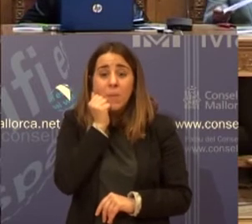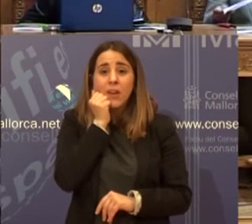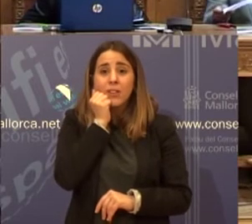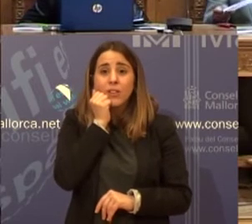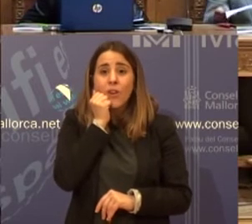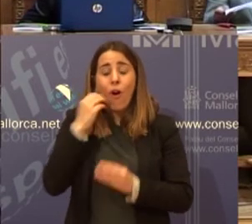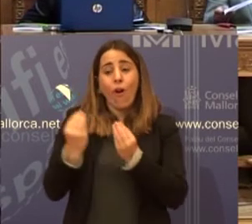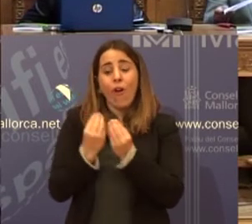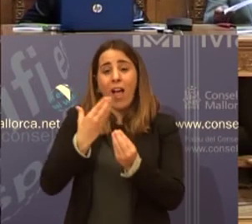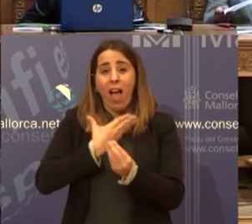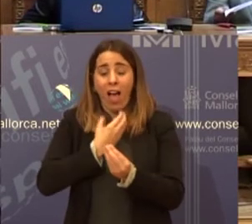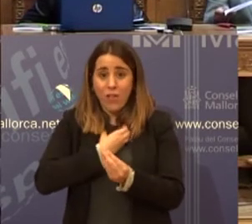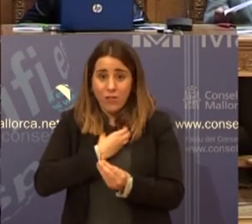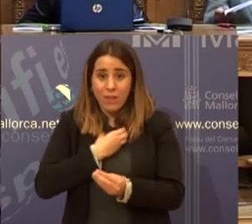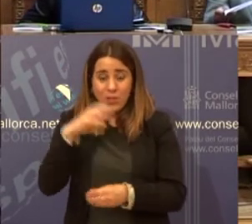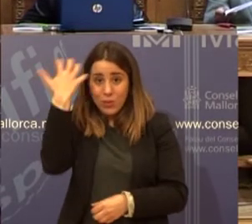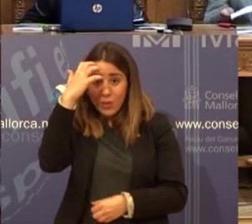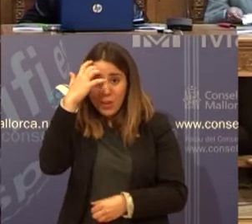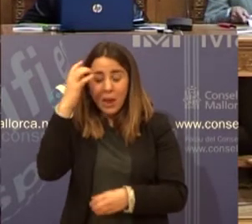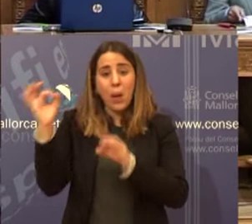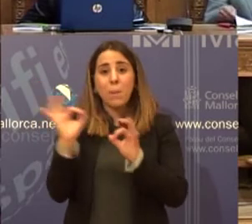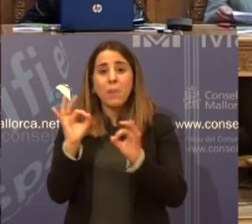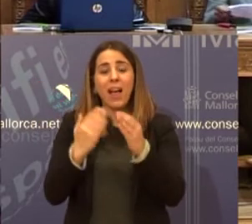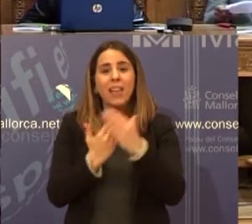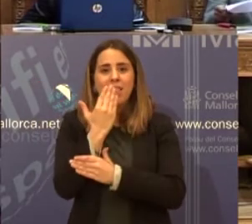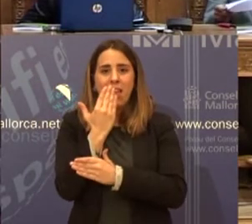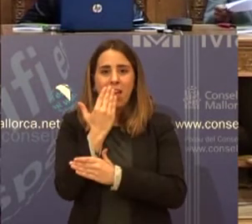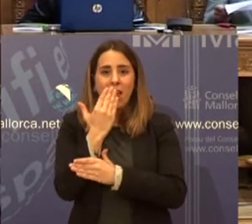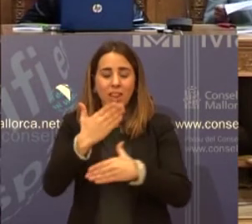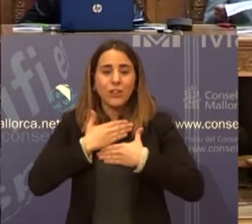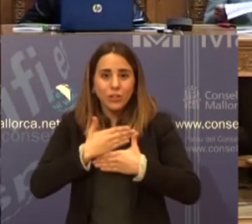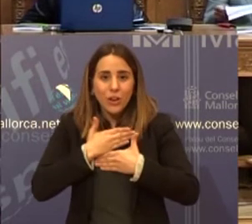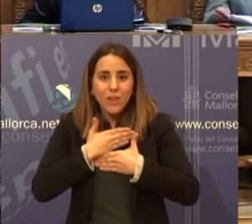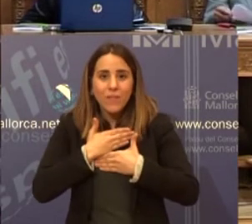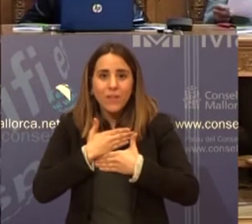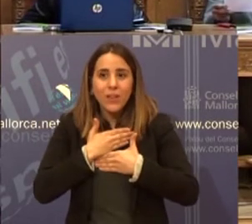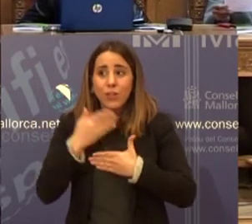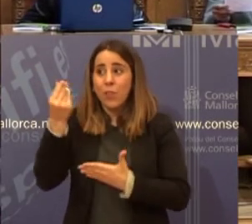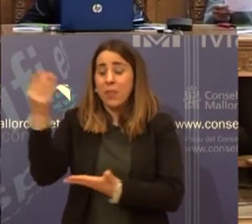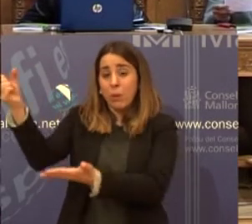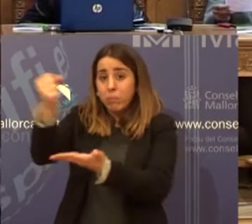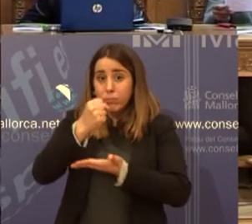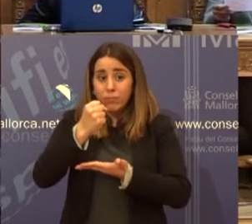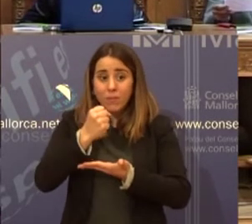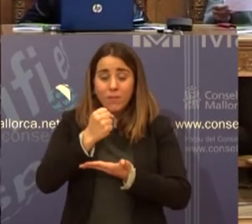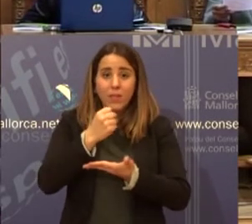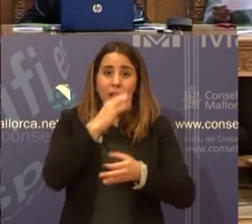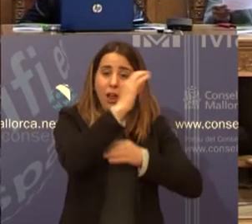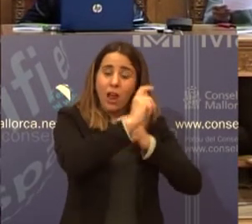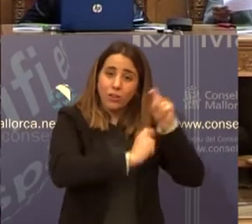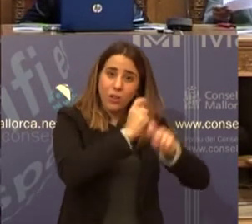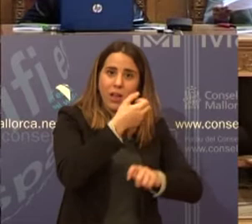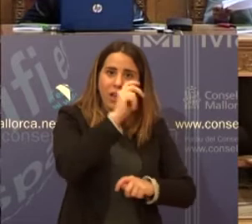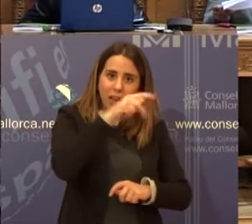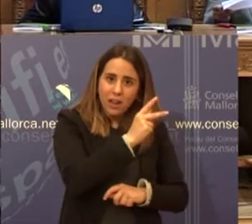en l'Ajuntament d'Inca estem preparant una diada solidària a benefici d'Arca. Volem agrair sobretot